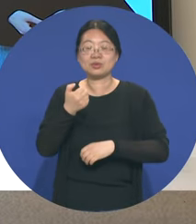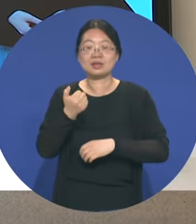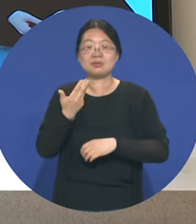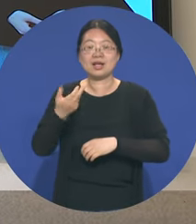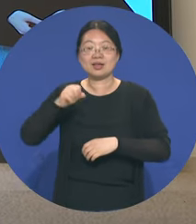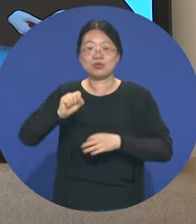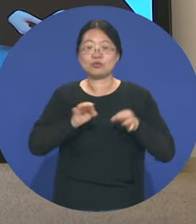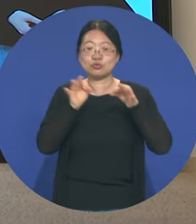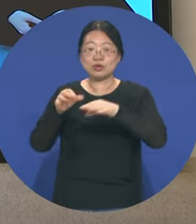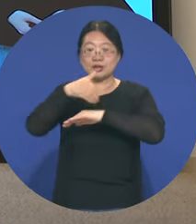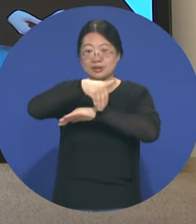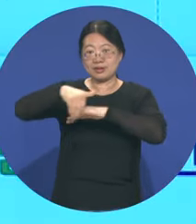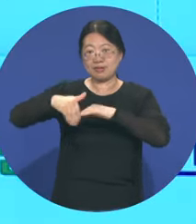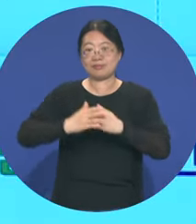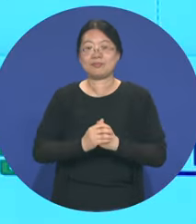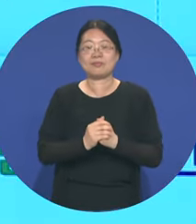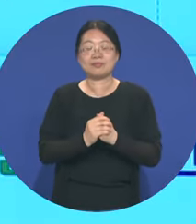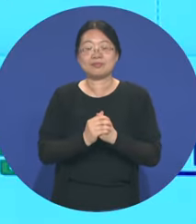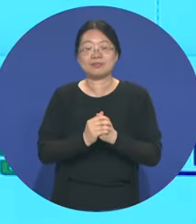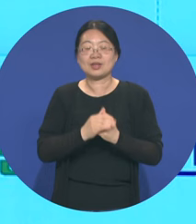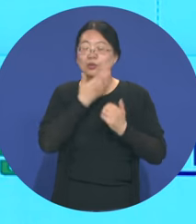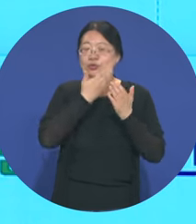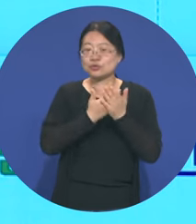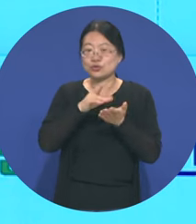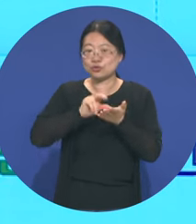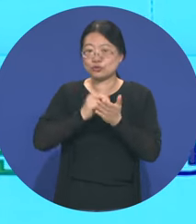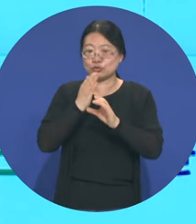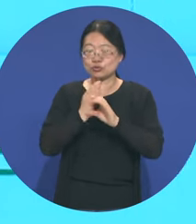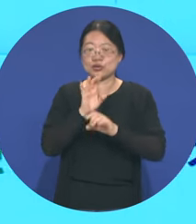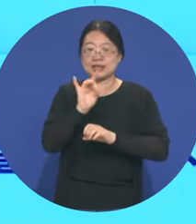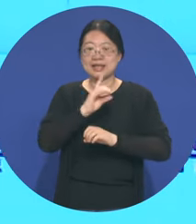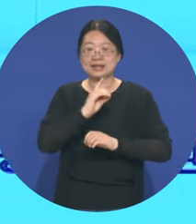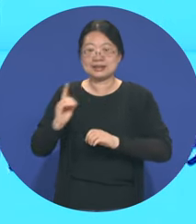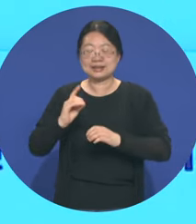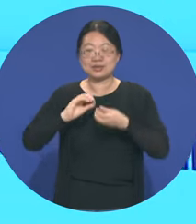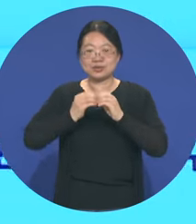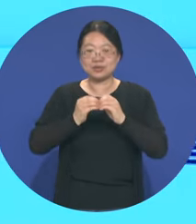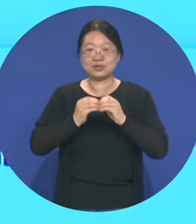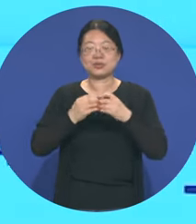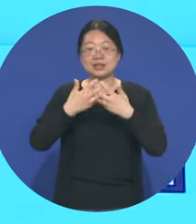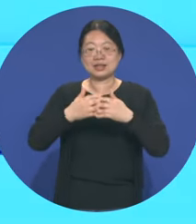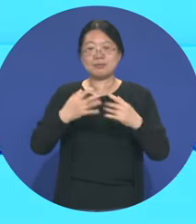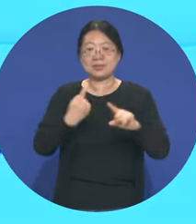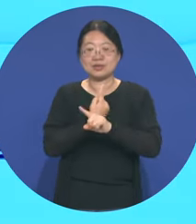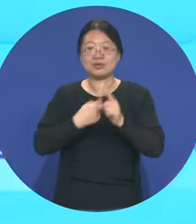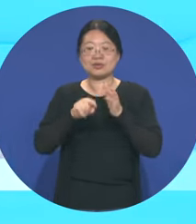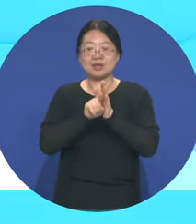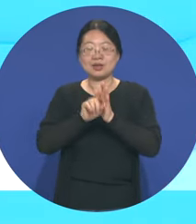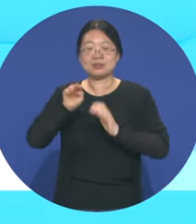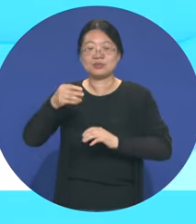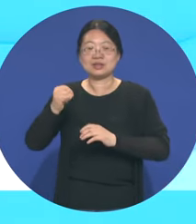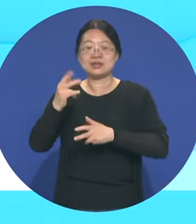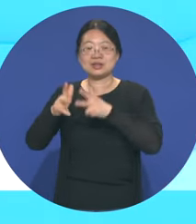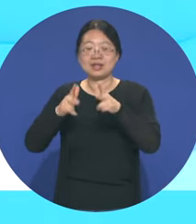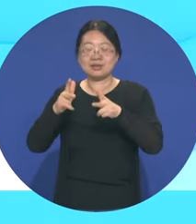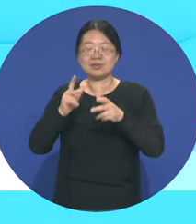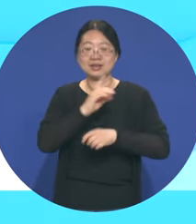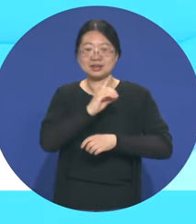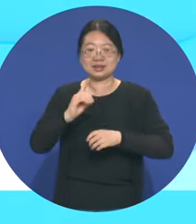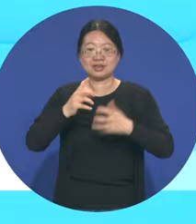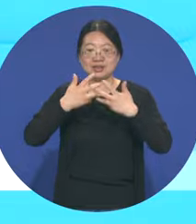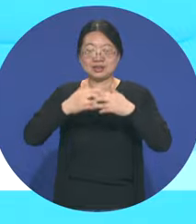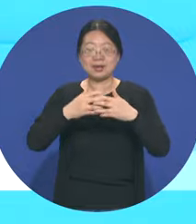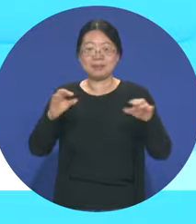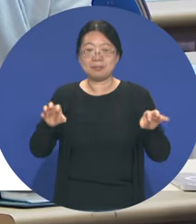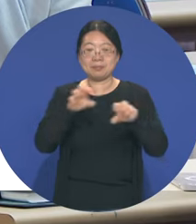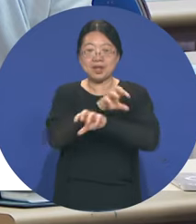원을 투입할 계획입니다. 특히 주요 과제 중 하나인 디지털 제조 혁신을 위해 경기도 뿌리 산업의 디지털 제조 혁신을